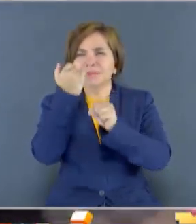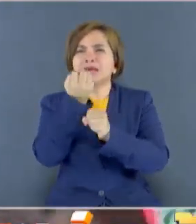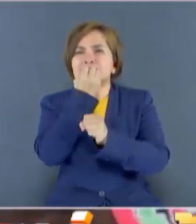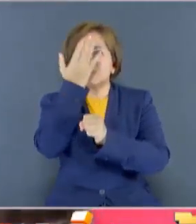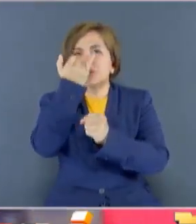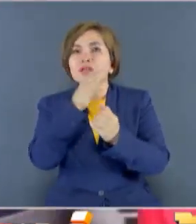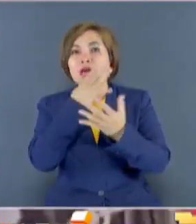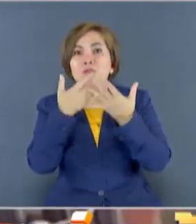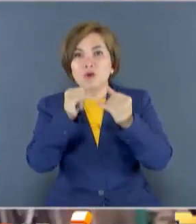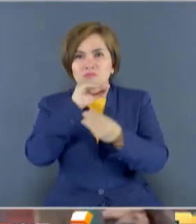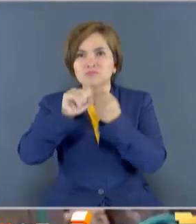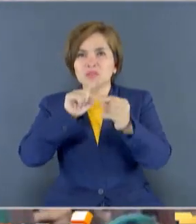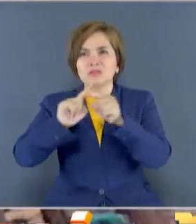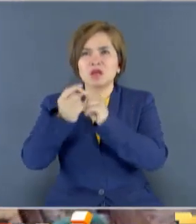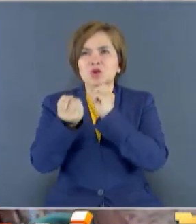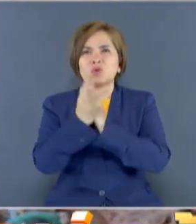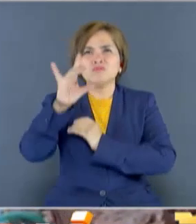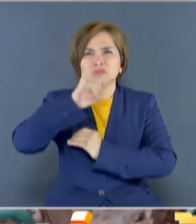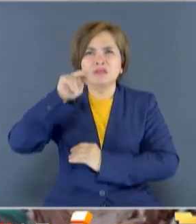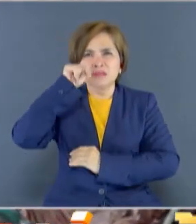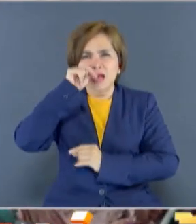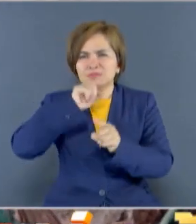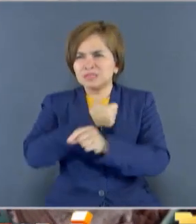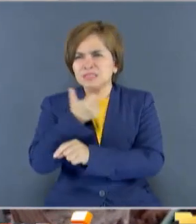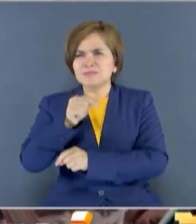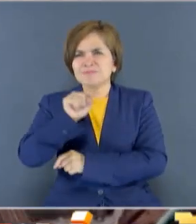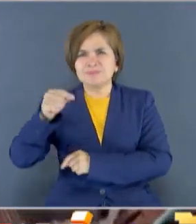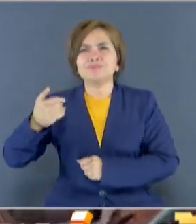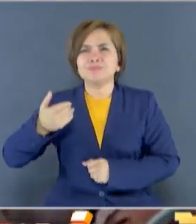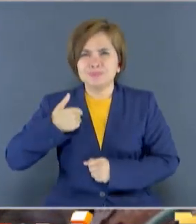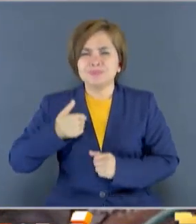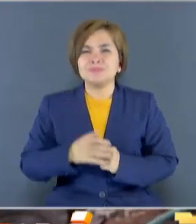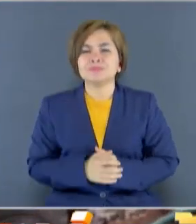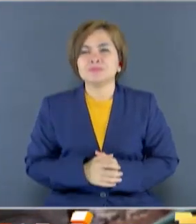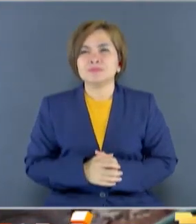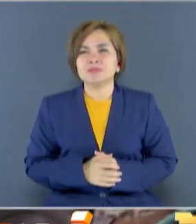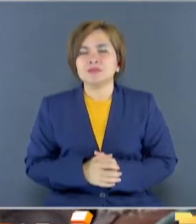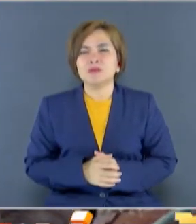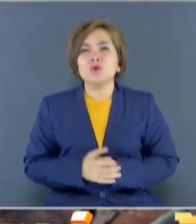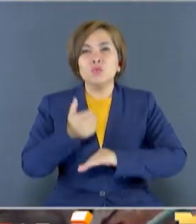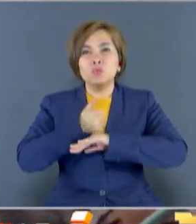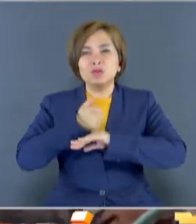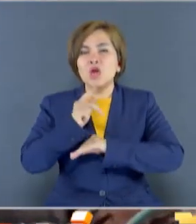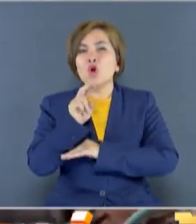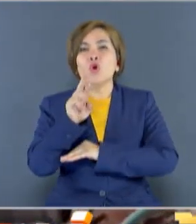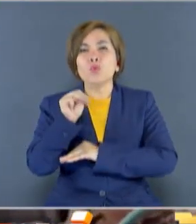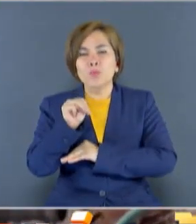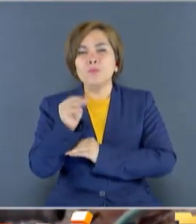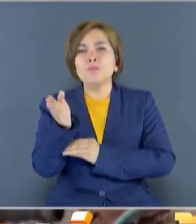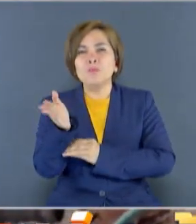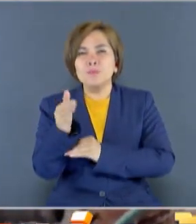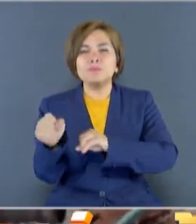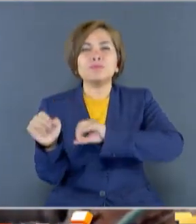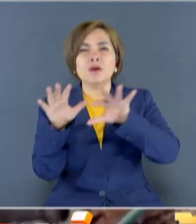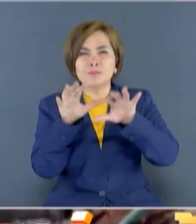ไว้สัตว์เศรษฐกิจอื่นก็จะตายด้วยนะฮะจริงๆเมื่อวานนี้ท่านอธิบดีกรมประมงคุณบัญชาสุขแก้วก็มีการแถลงนะครับผู้ชมถึงมาตรการแก้ไข